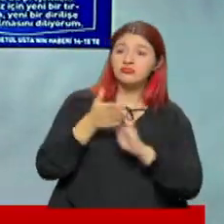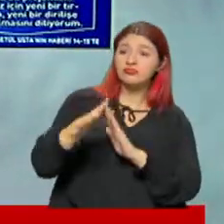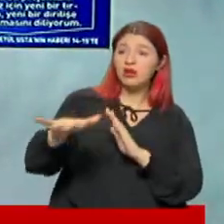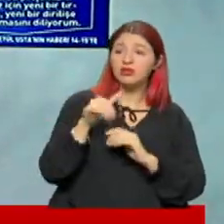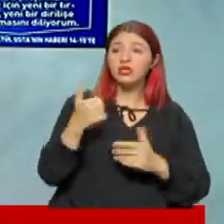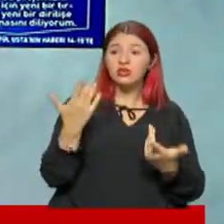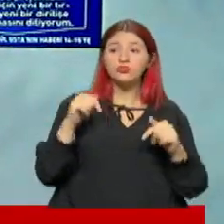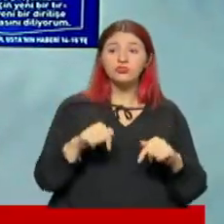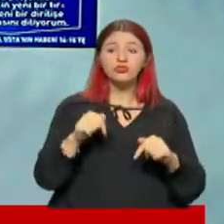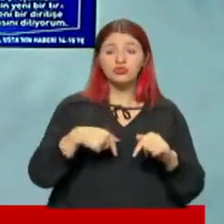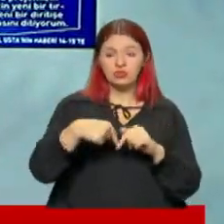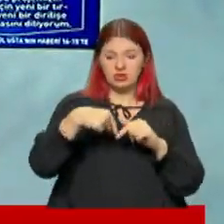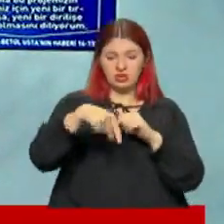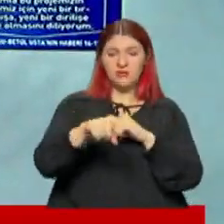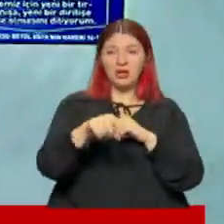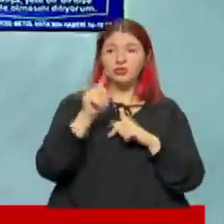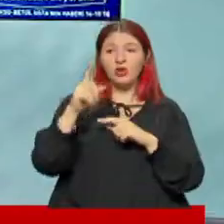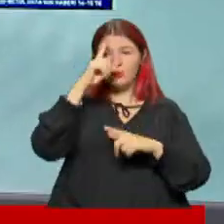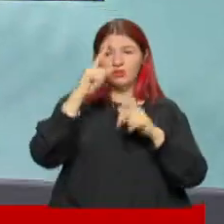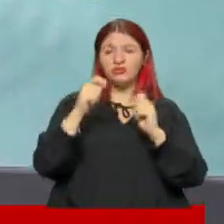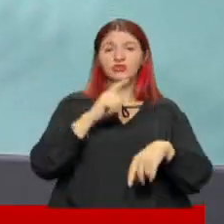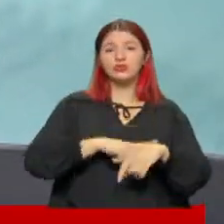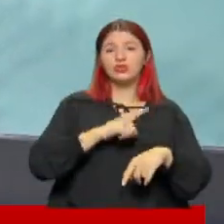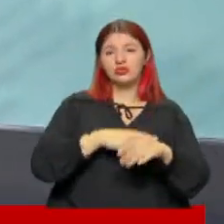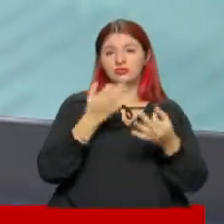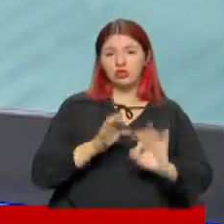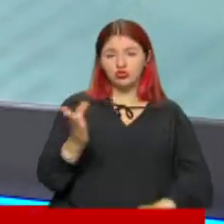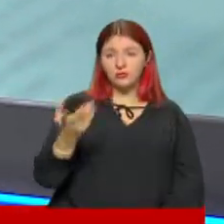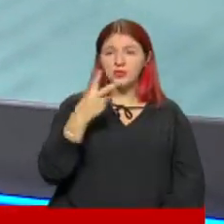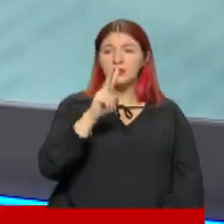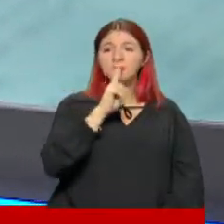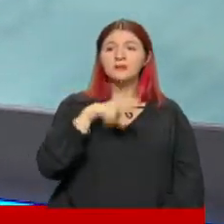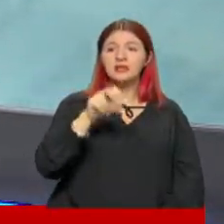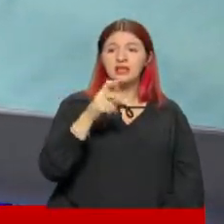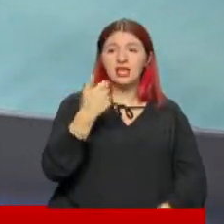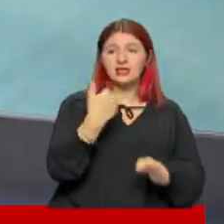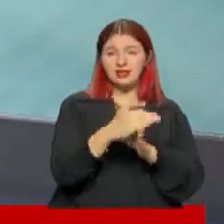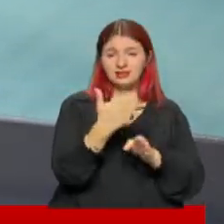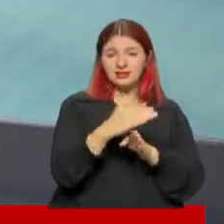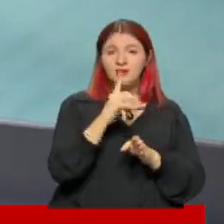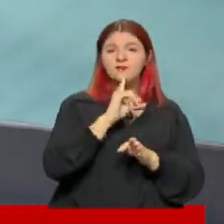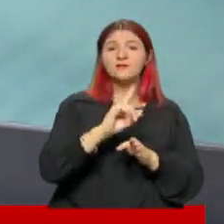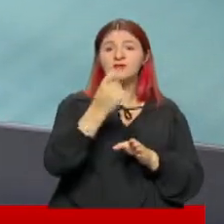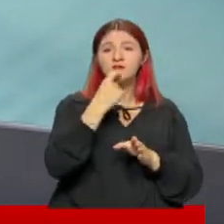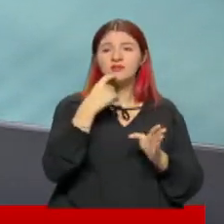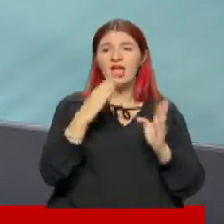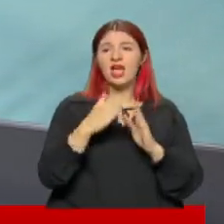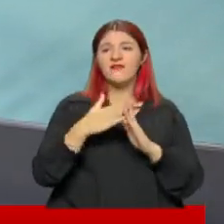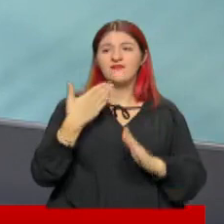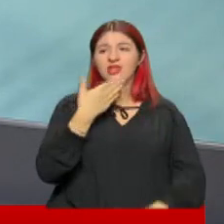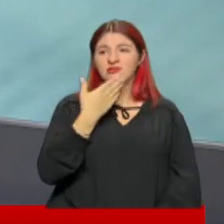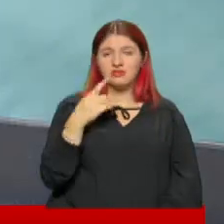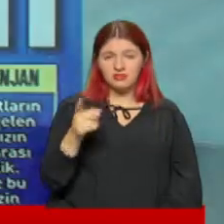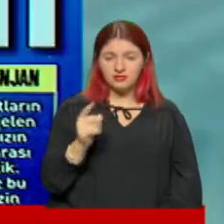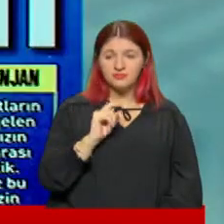erişilecek ki bugünden itibaren de o başvuru süreci başlıyor 2280 lira taksitle yüzyılın ev